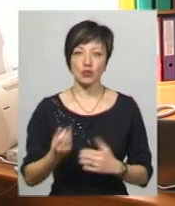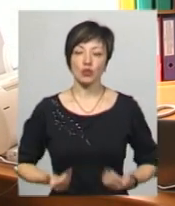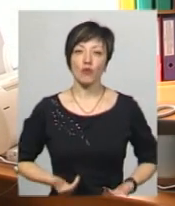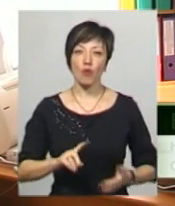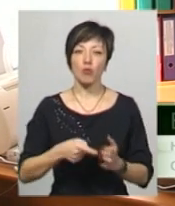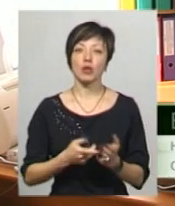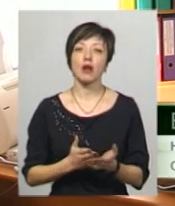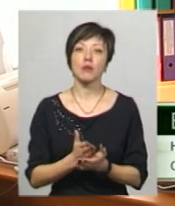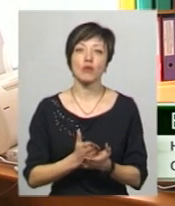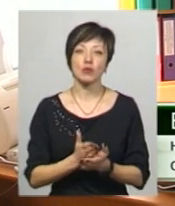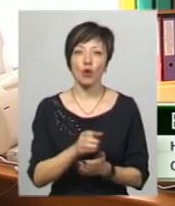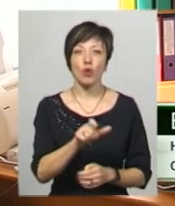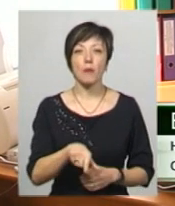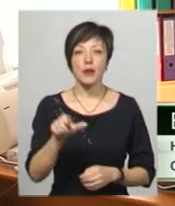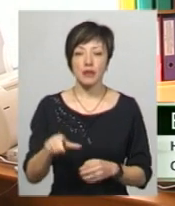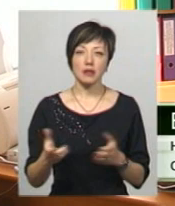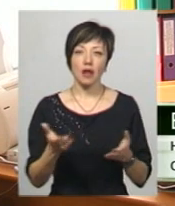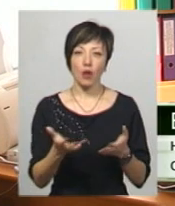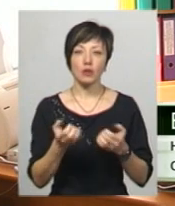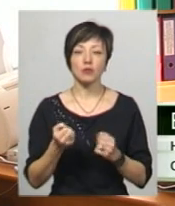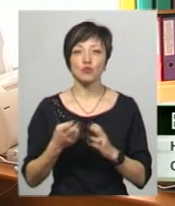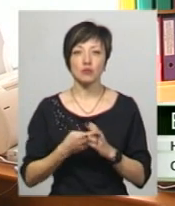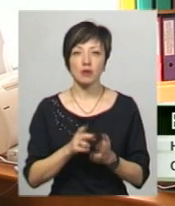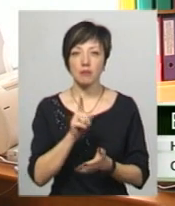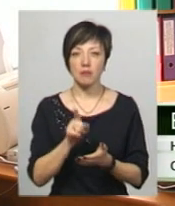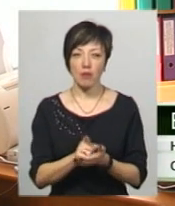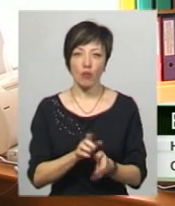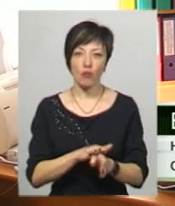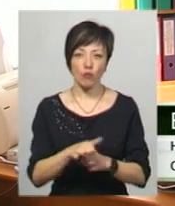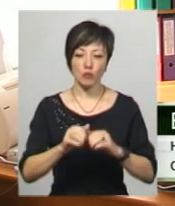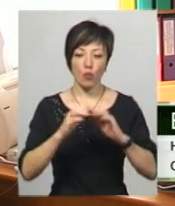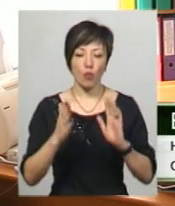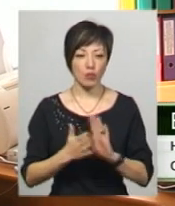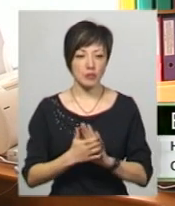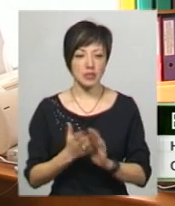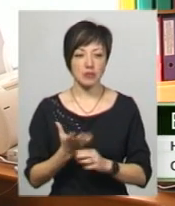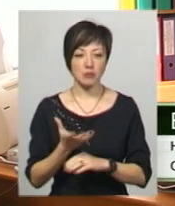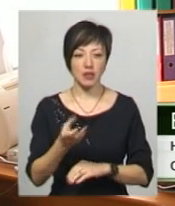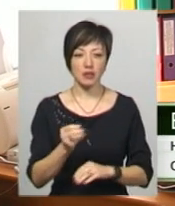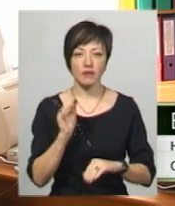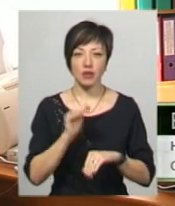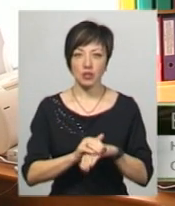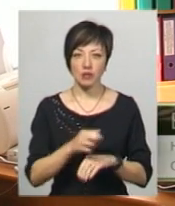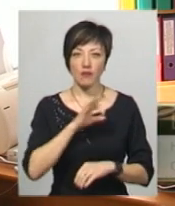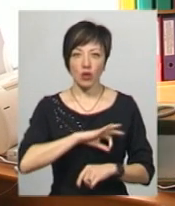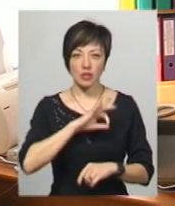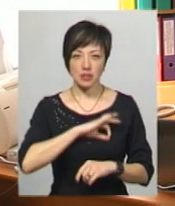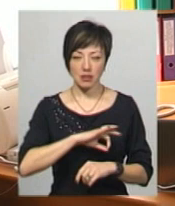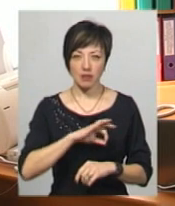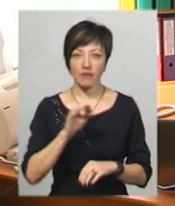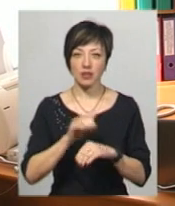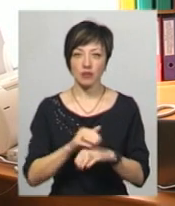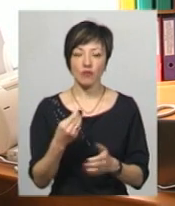житлово-комунальні послуги громадяни, які отримують субсидію, мають в повному обсязі сплатити